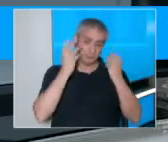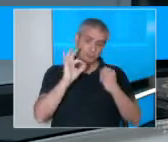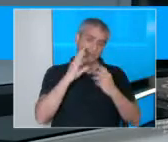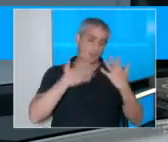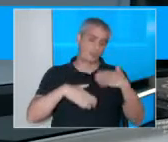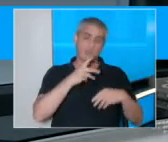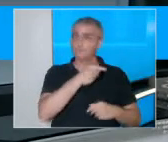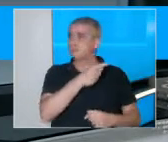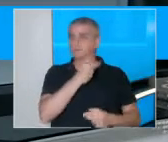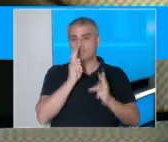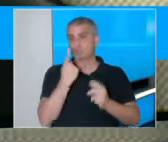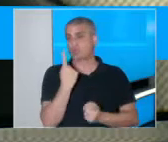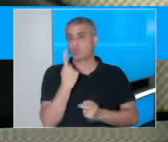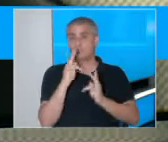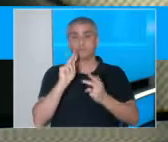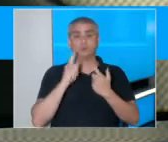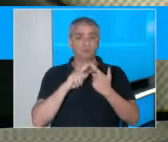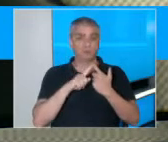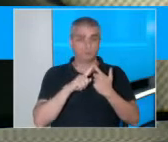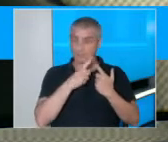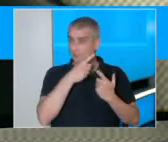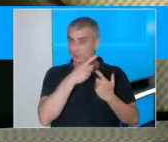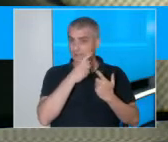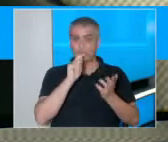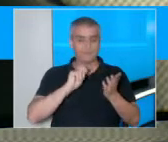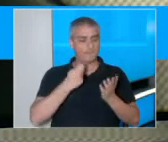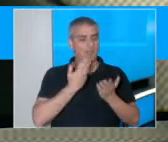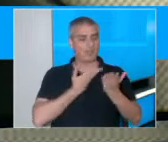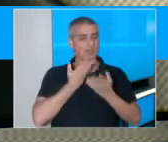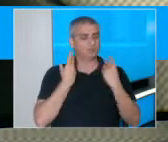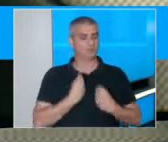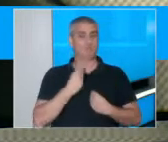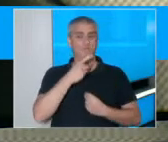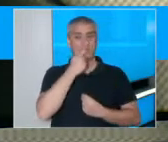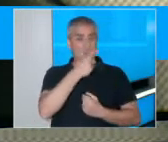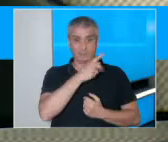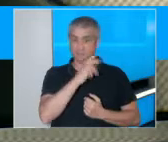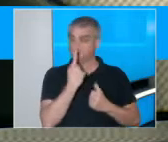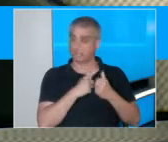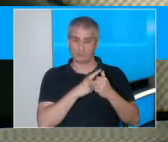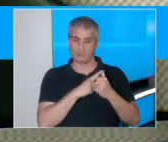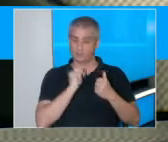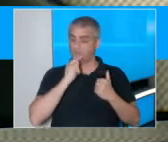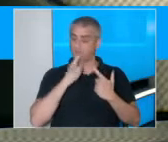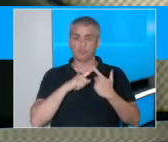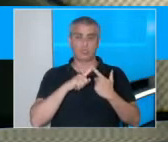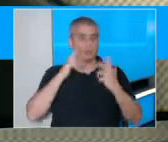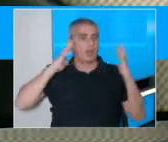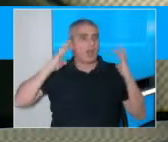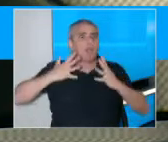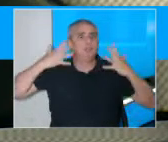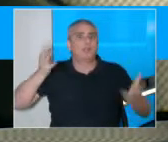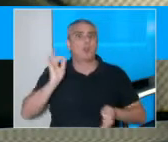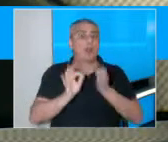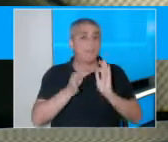איתו. זו אפשרות אחת. אפשרות שנייה היא שמנדלבליט, דווקא בגלל היחס הטוב של דרעי אליו, מצד אחד, מצד שני הלחץ האדיר